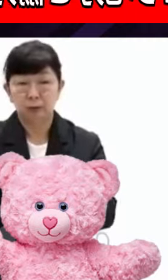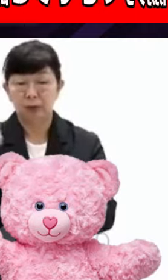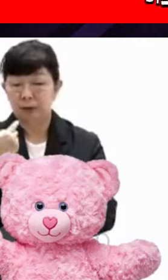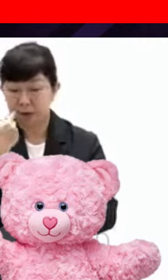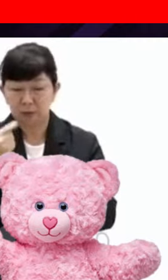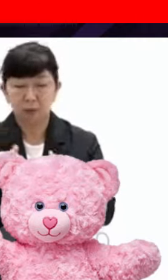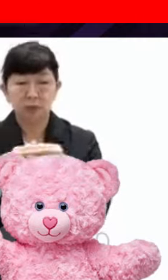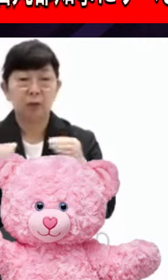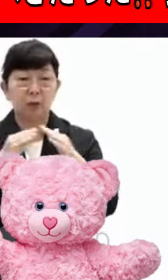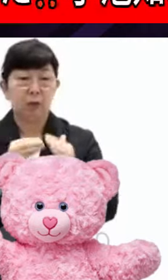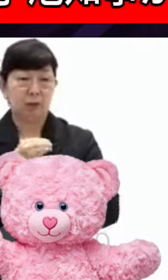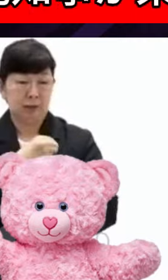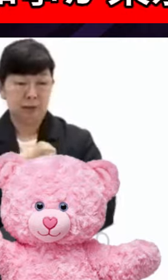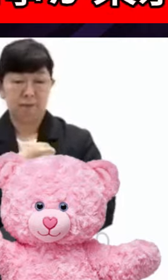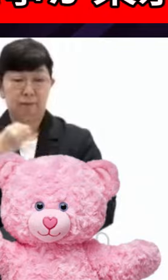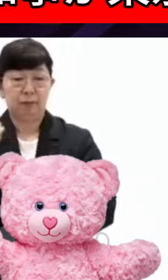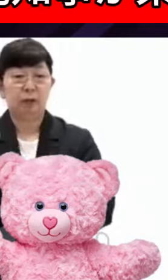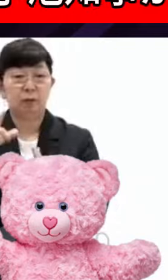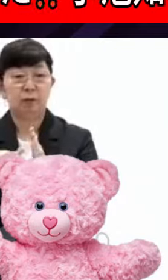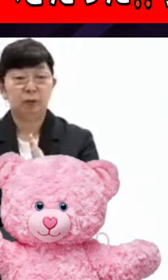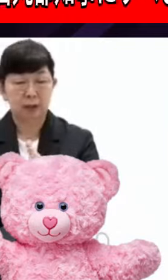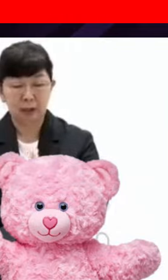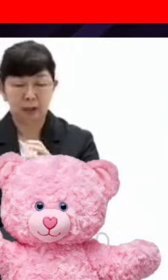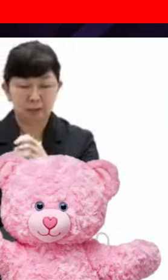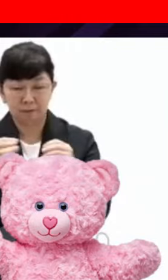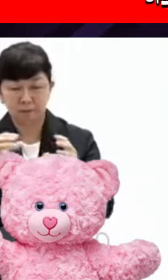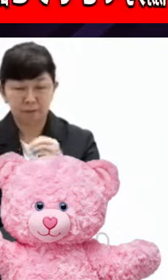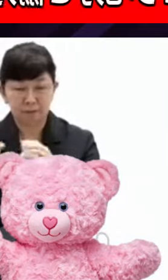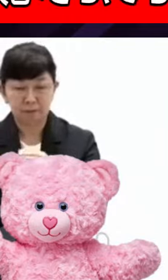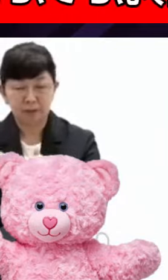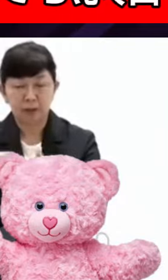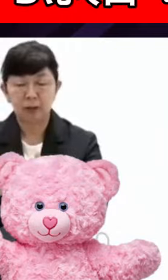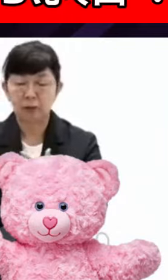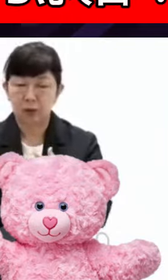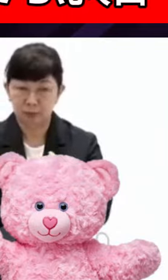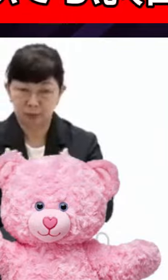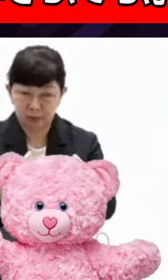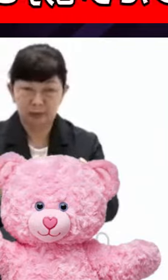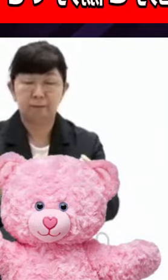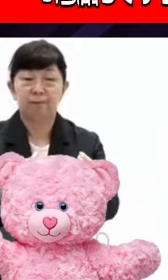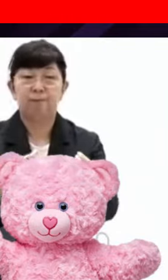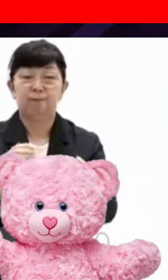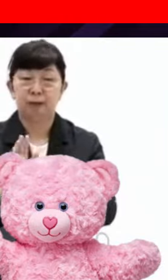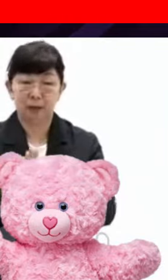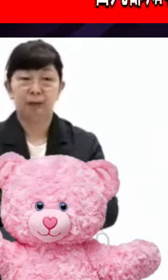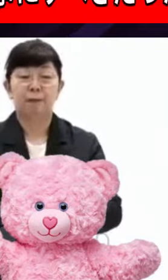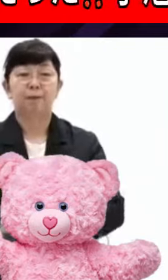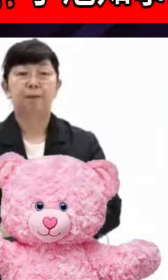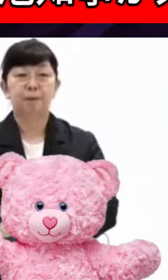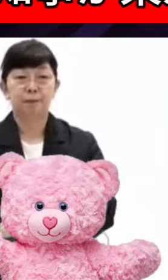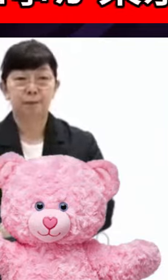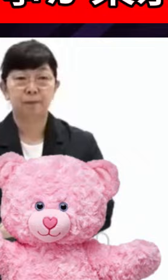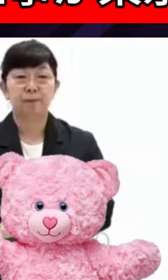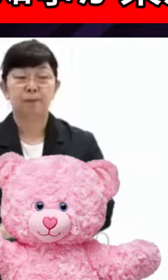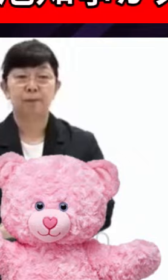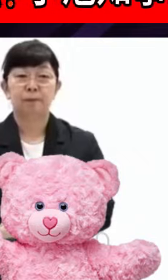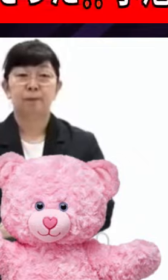。そしてその結果ですね、